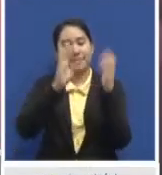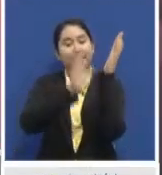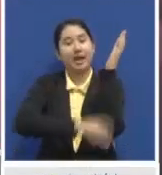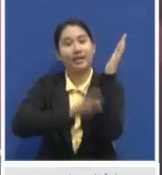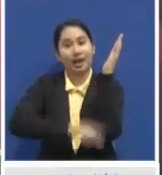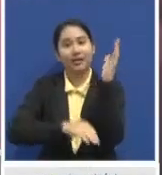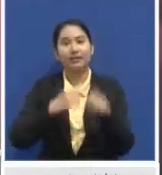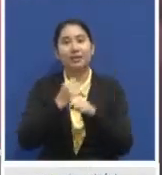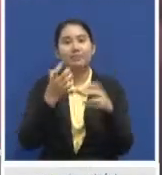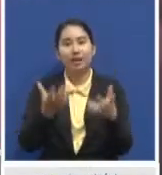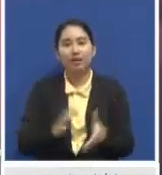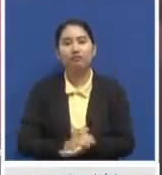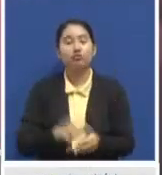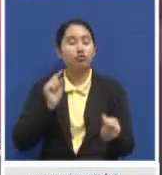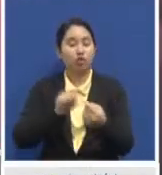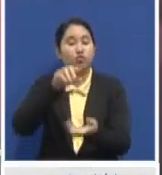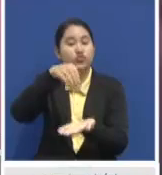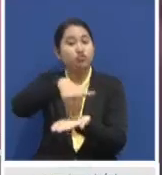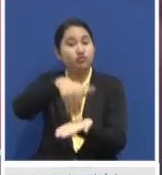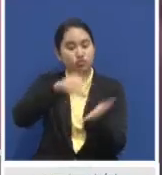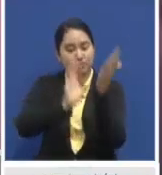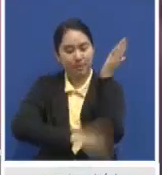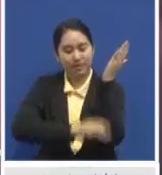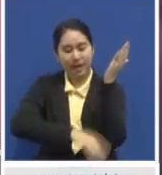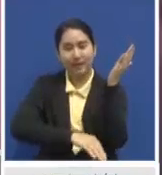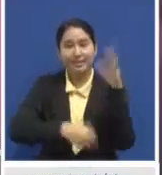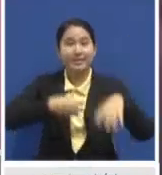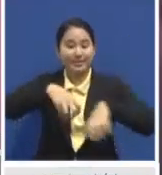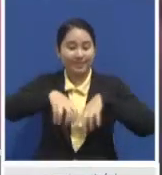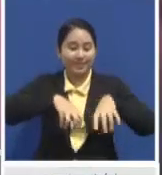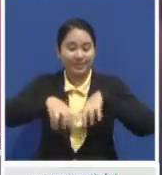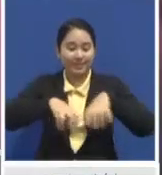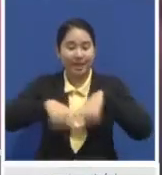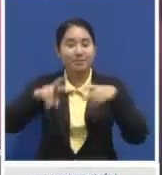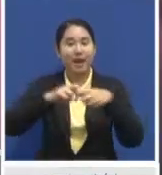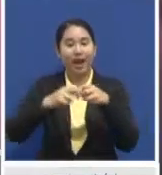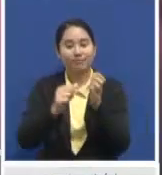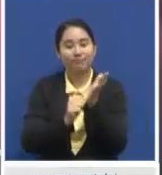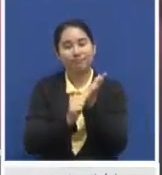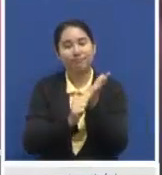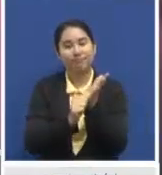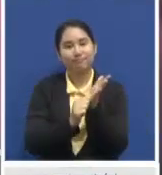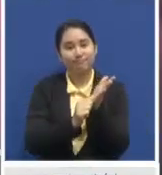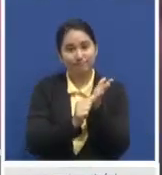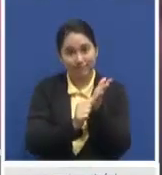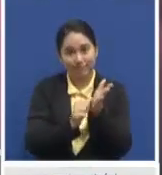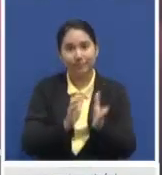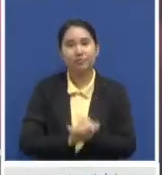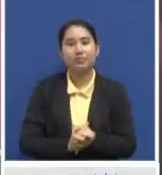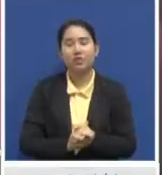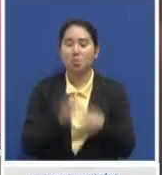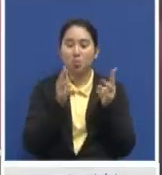ก็จะใช้ปพเขตของภาคใต้ลงไปจัดไปแก้ไขปัญหานะครับนั่นคือแนวท